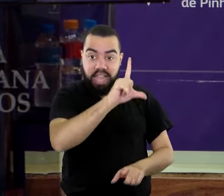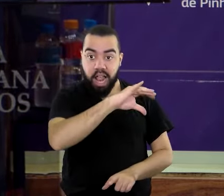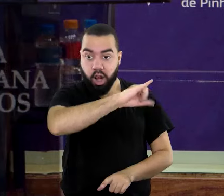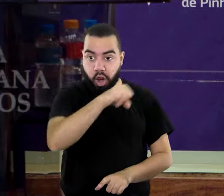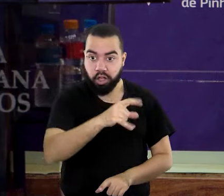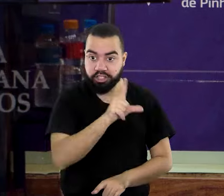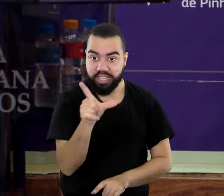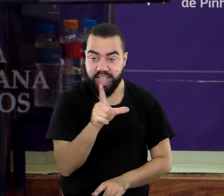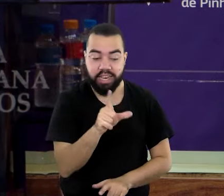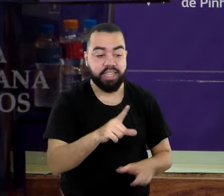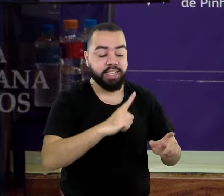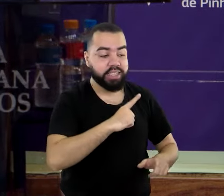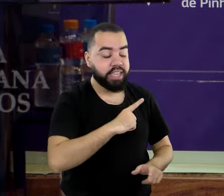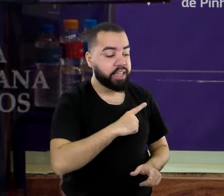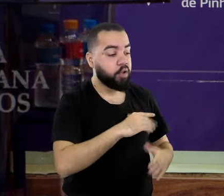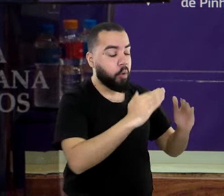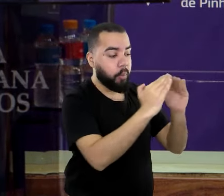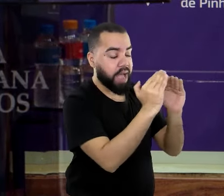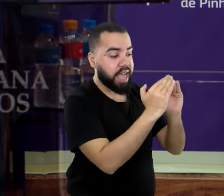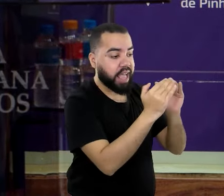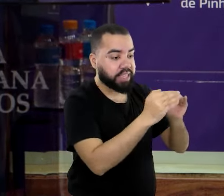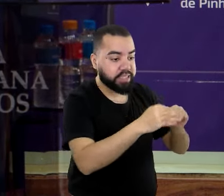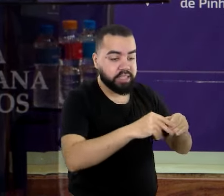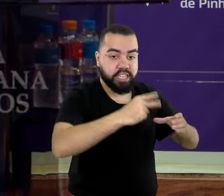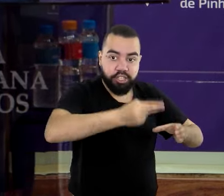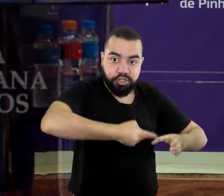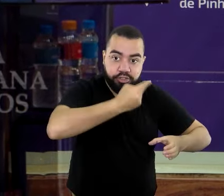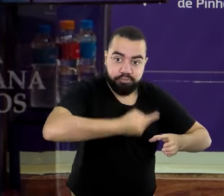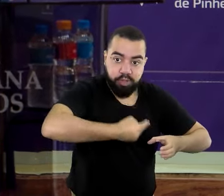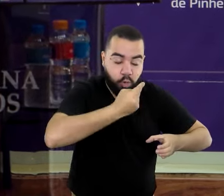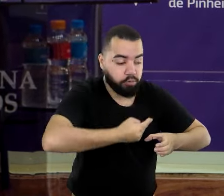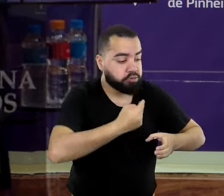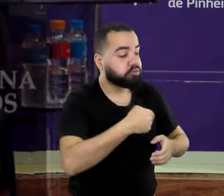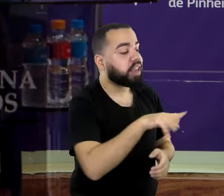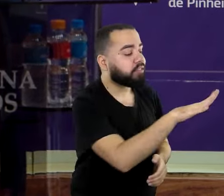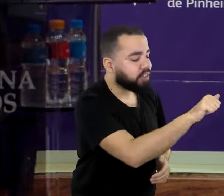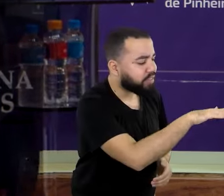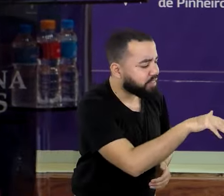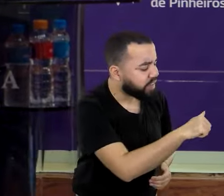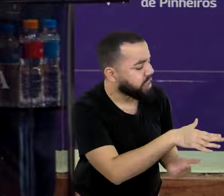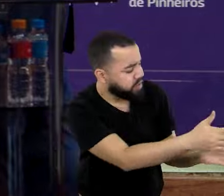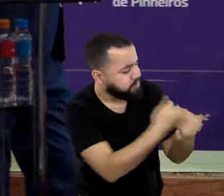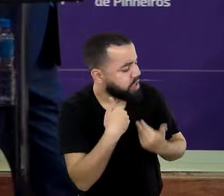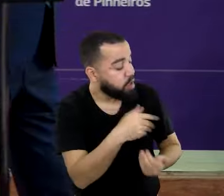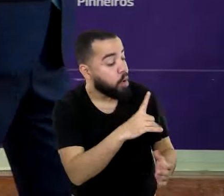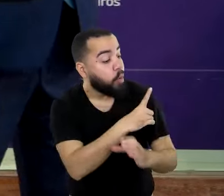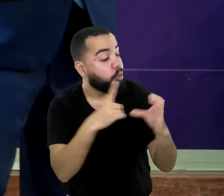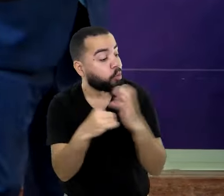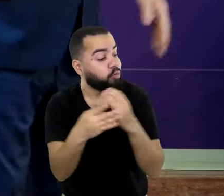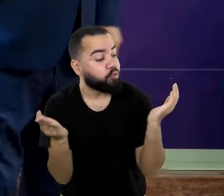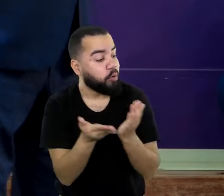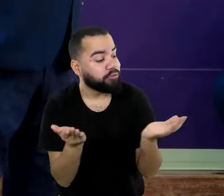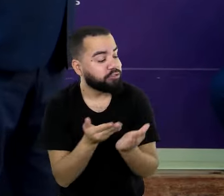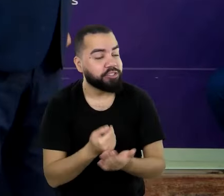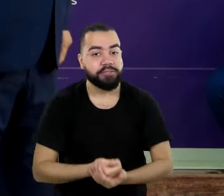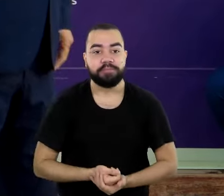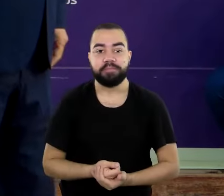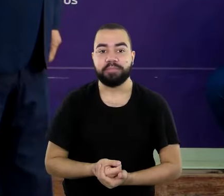casa de miojo, e ela foi lá e convidou essa pessoa. 저 뒤편에 있는 음식점 주인을 또 데려왔습니다.